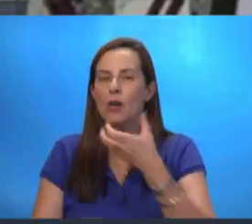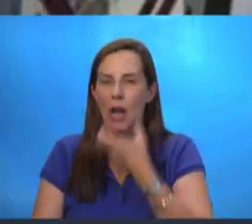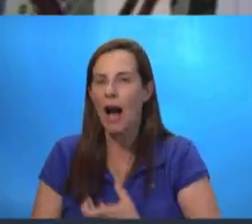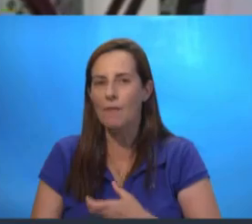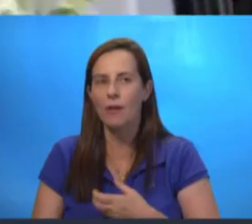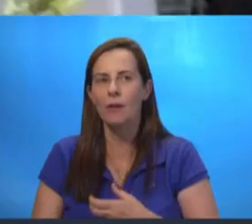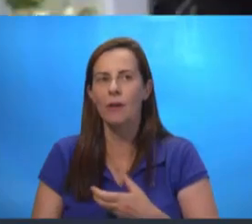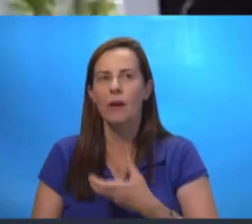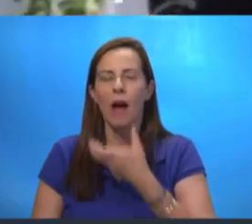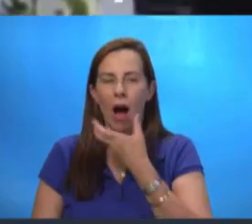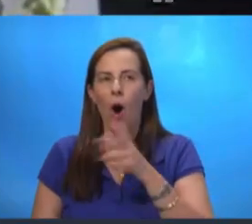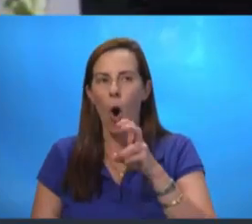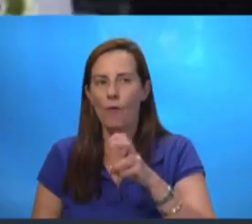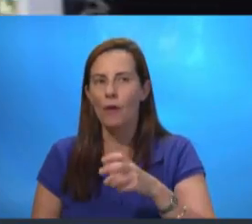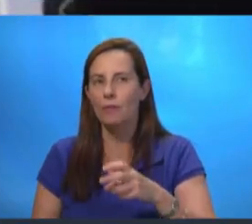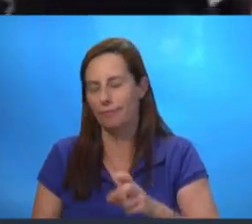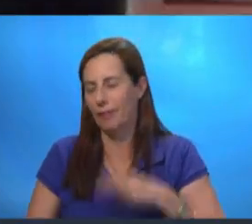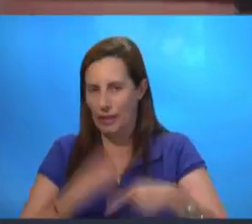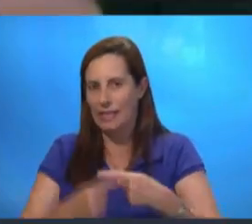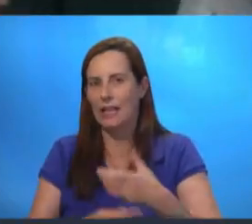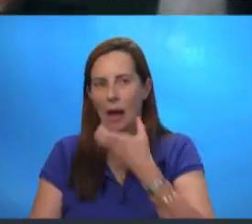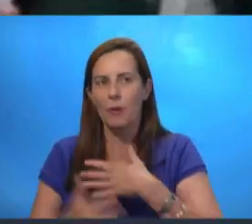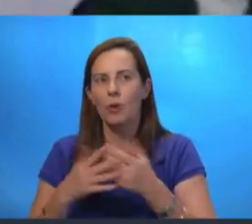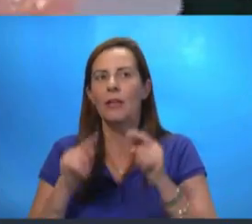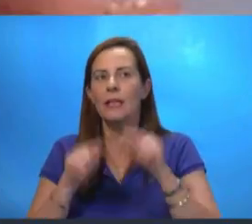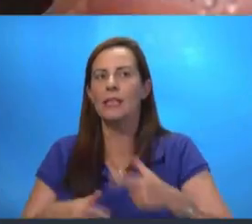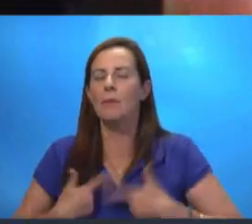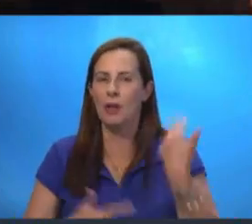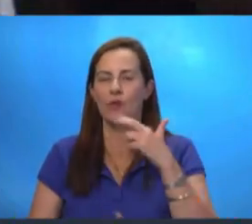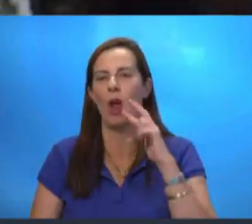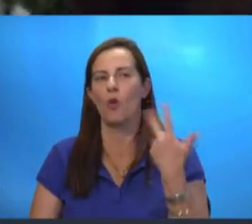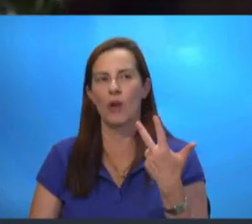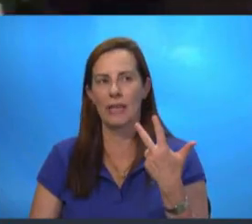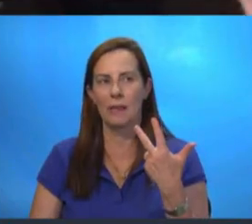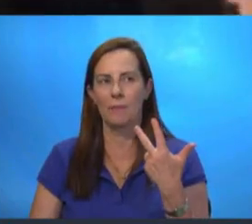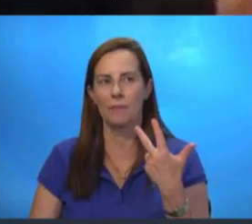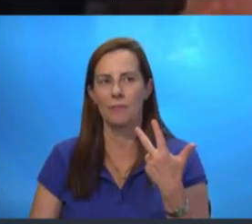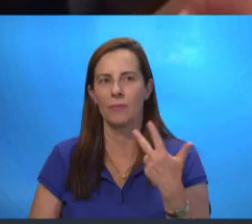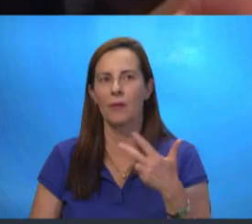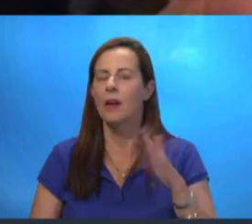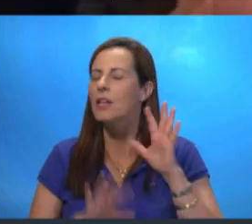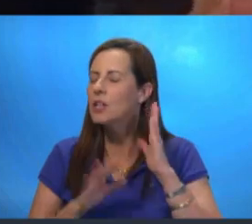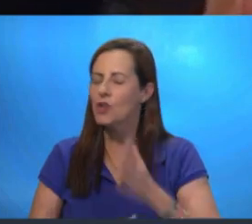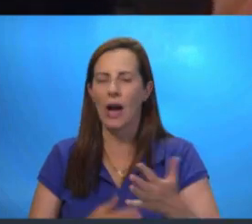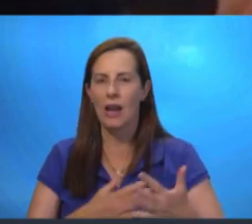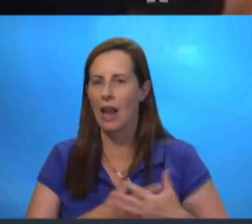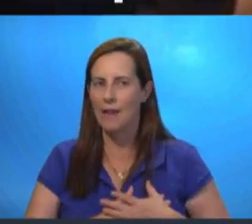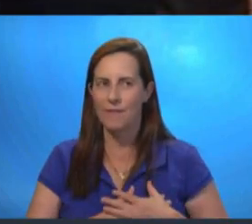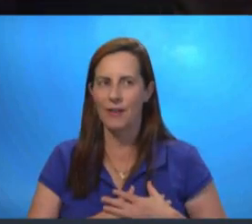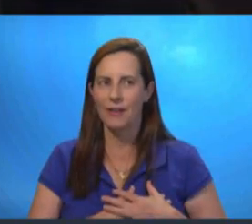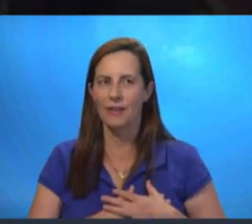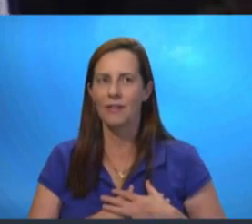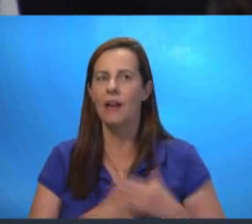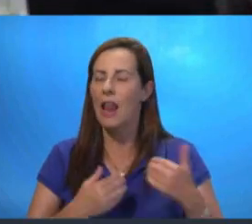עובדיה, נצר לרבנים גדולים, נכנס לחיינו לפני כ3 שנים. ישר הוא נכנס לנו ללב,